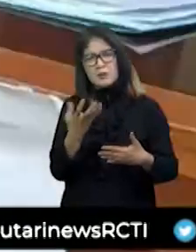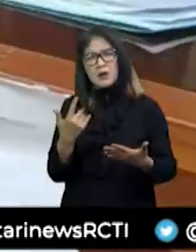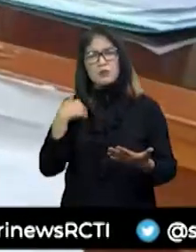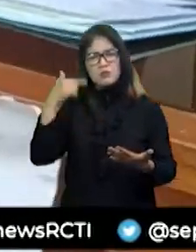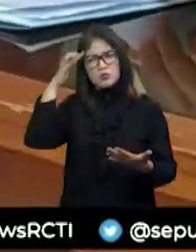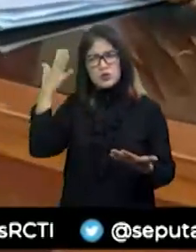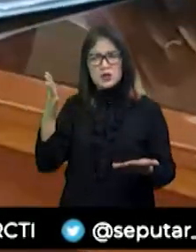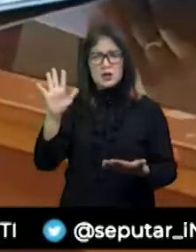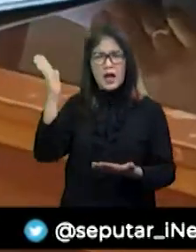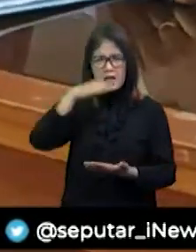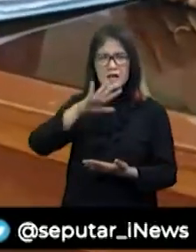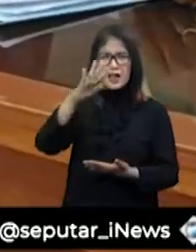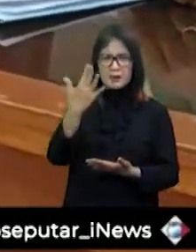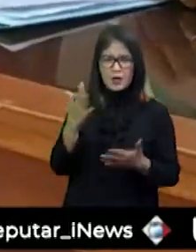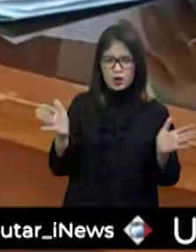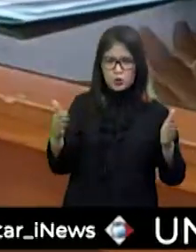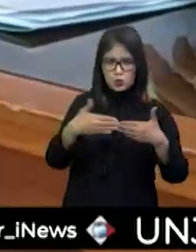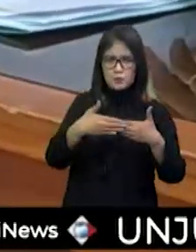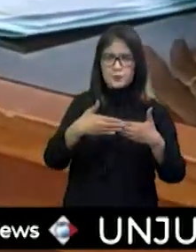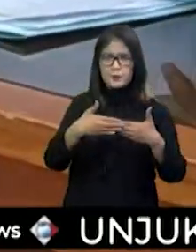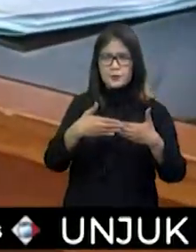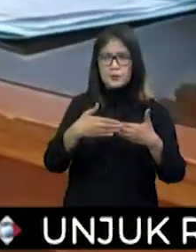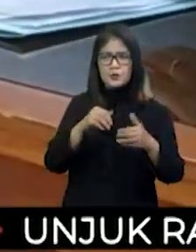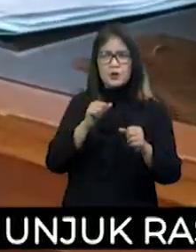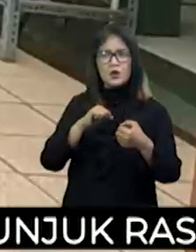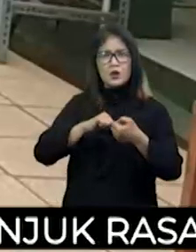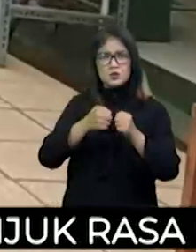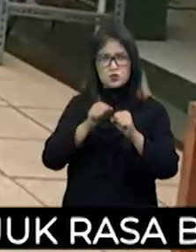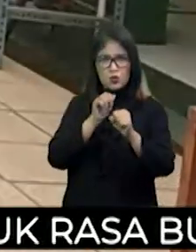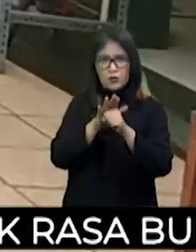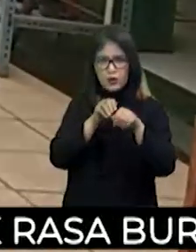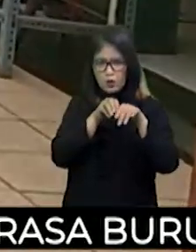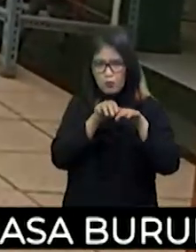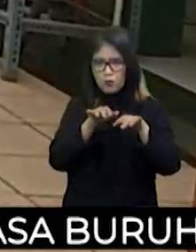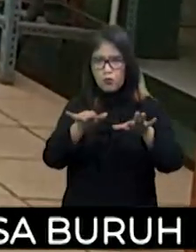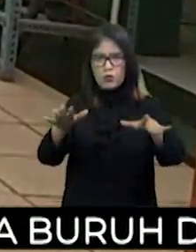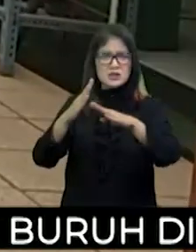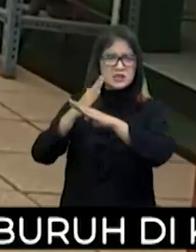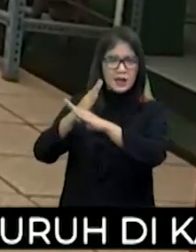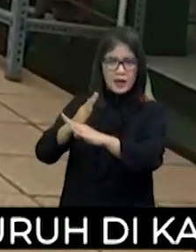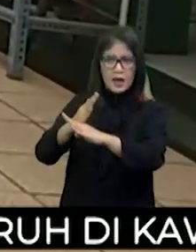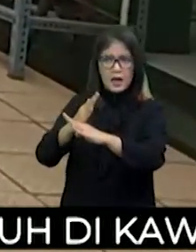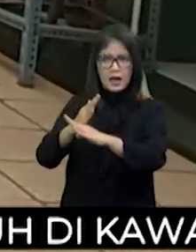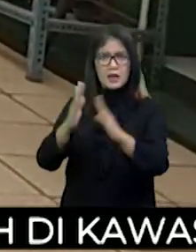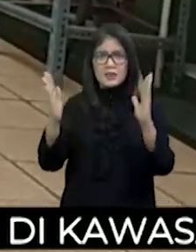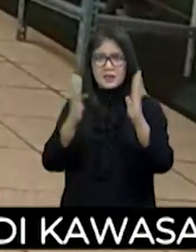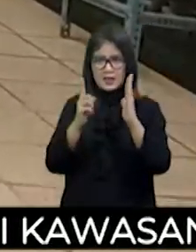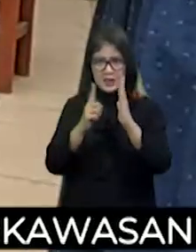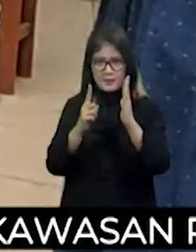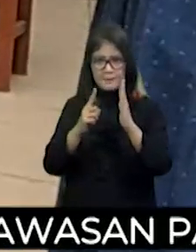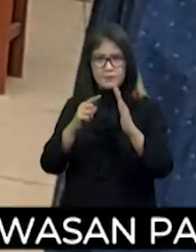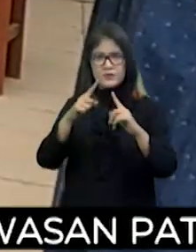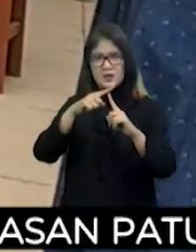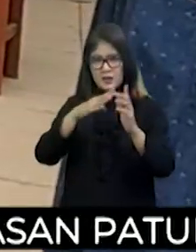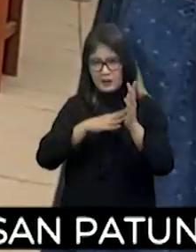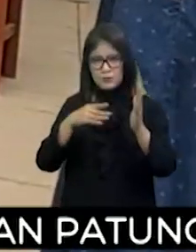kelima sebagai langkah pencegahan meluasnya kasus Walikota Bogor menghentikan sementara proses pembelajaran tatap muka di SDN Sukadamai 2